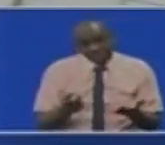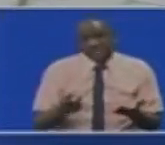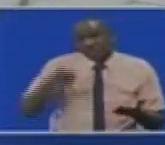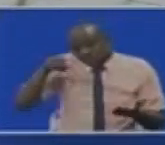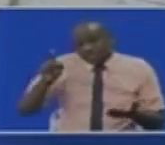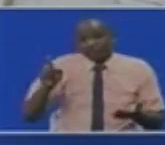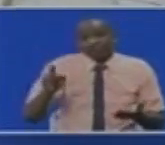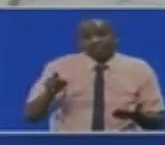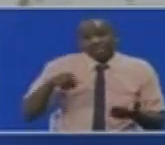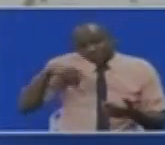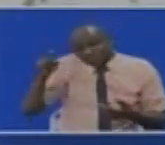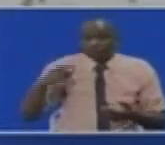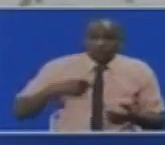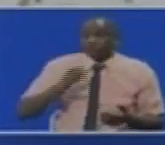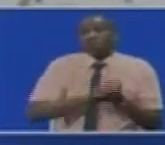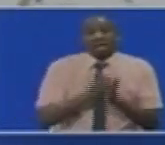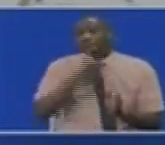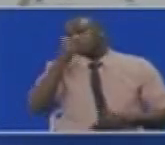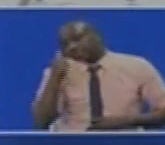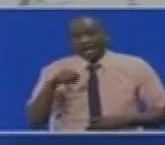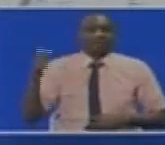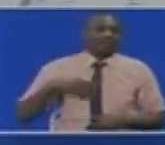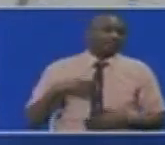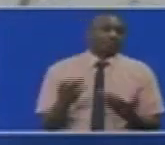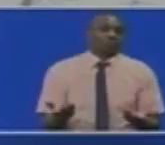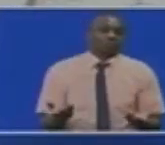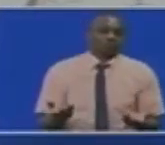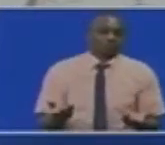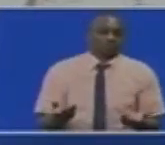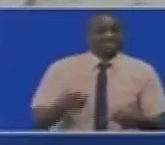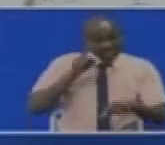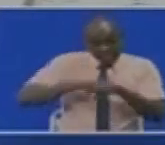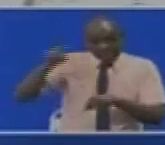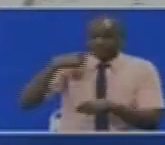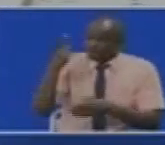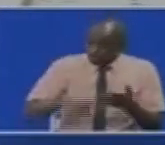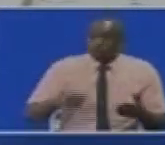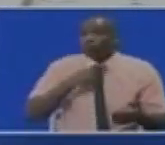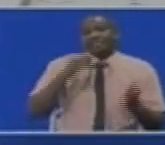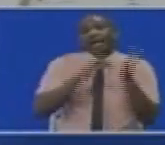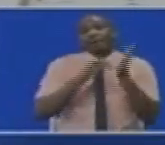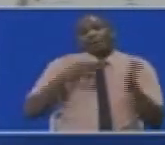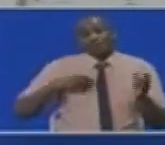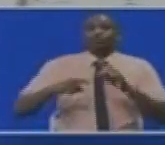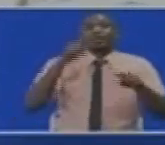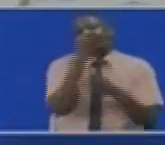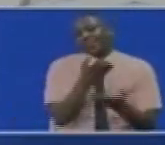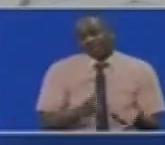Ninajipendekeza kwa watu wengine ambao sina jua. Hata wakati alisema tunataka Wakamba wote wauawe,